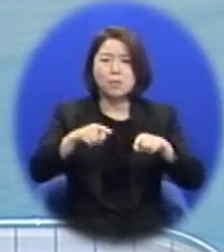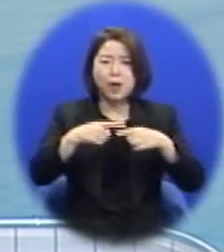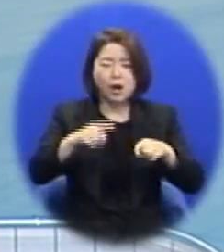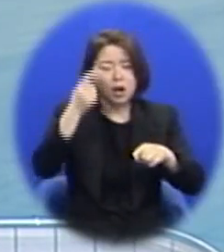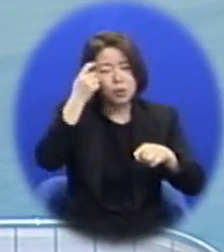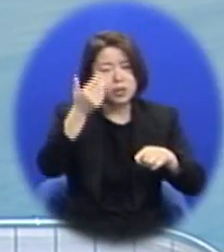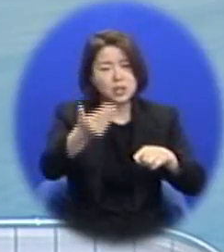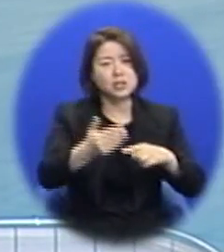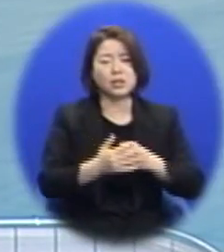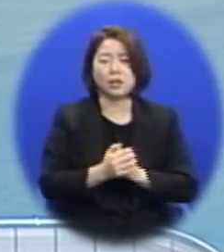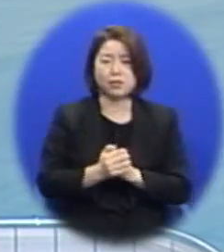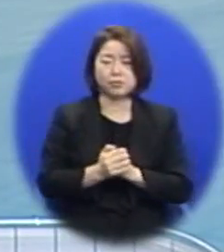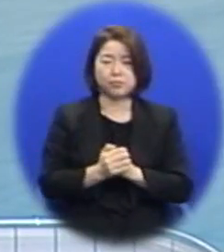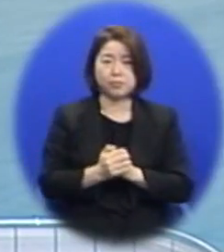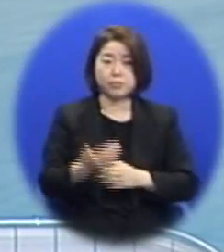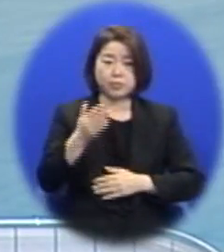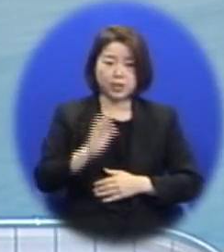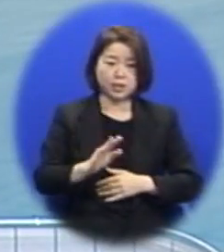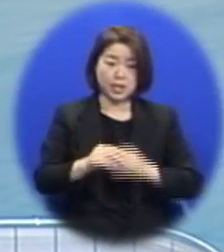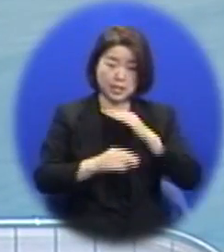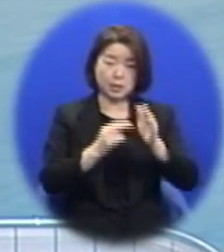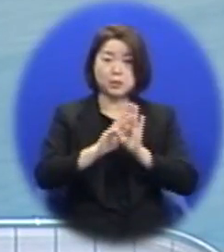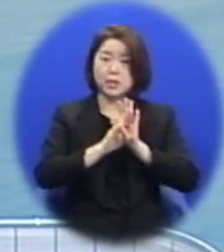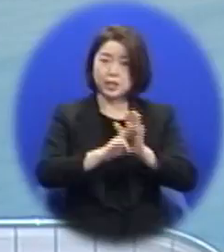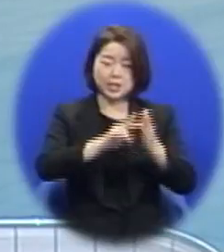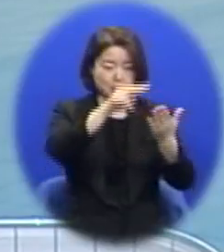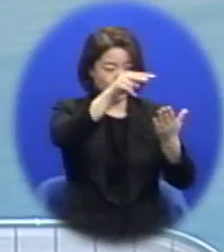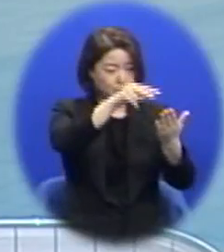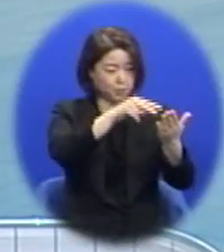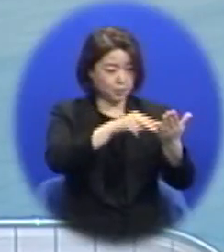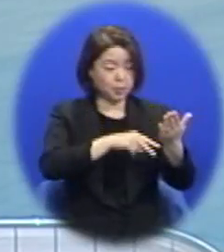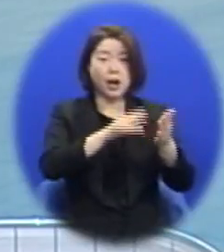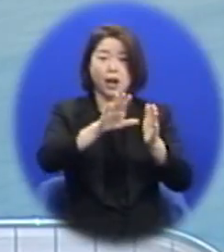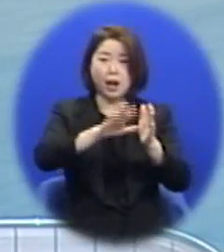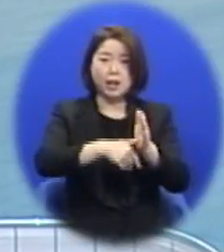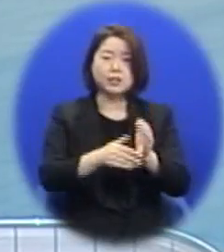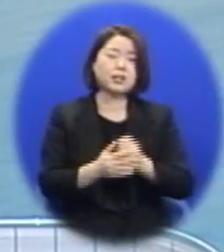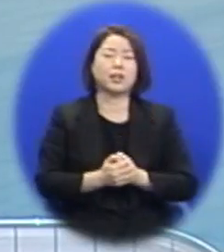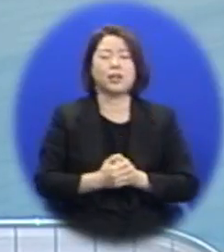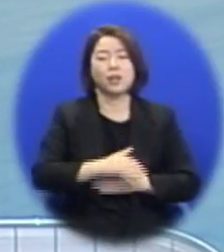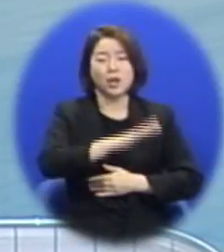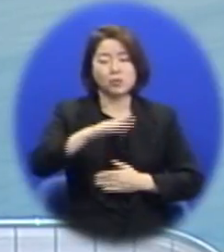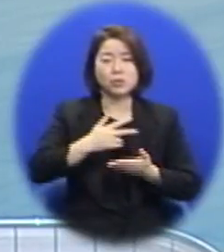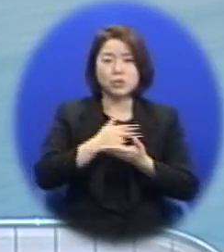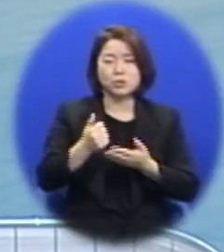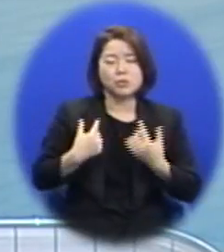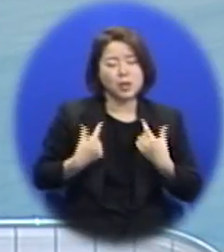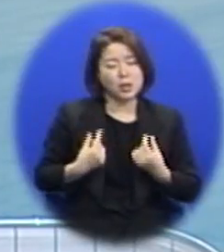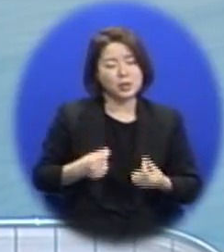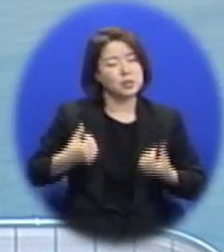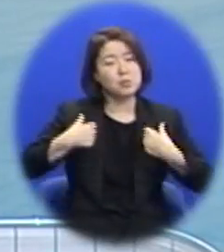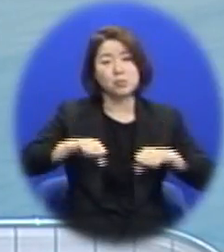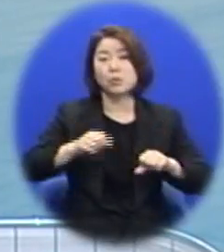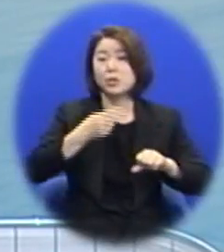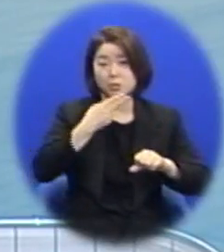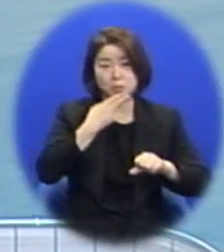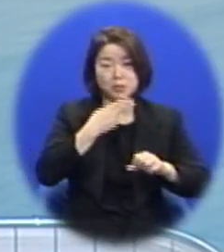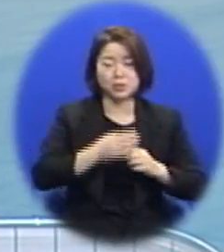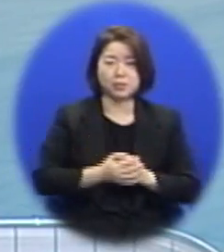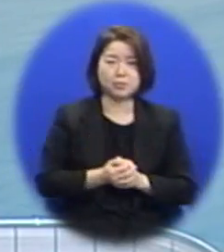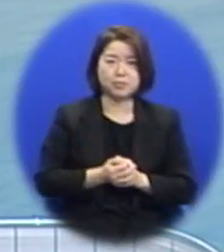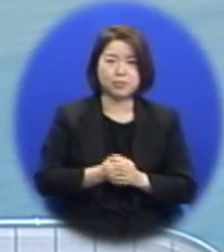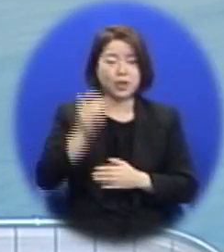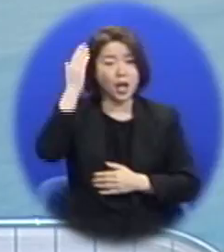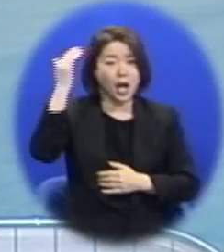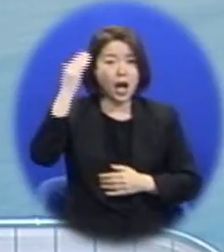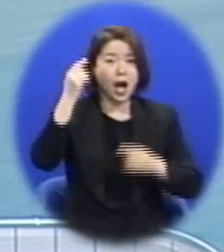근데 이 요한계시록을 읽어가면서 우리 주님은 여전히 포기하지 않으신다. 한국교회를